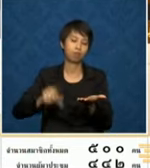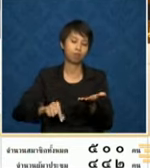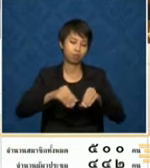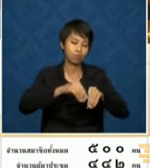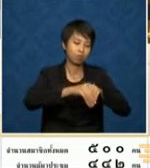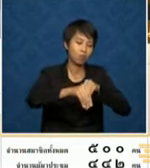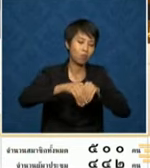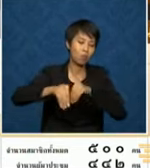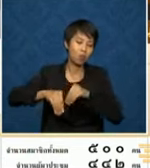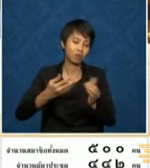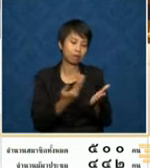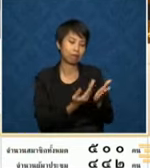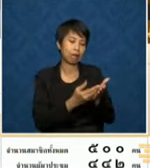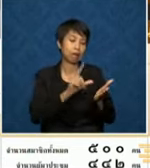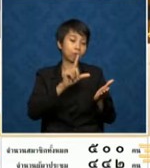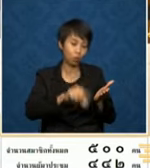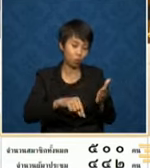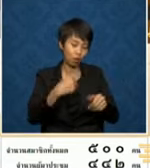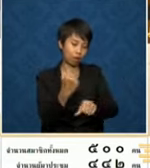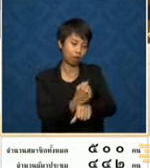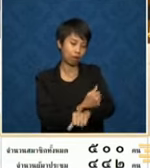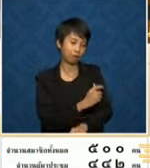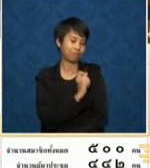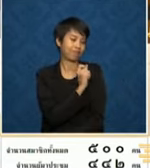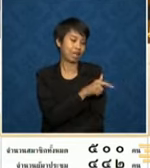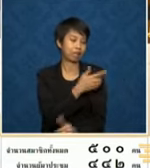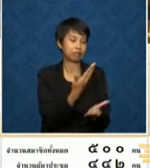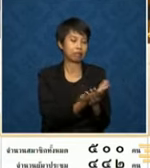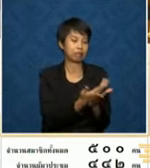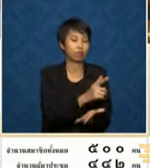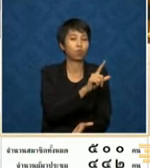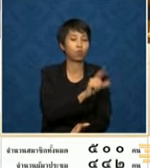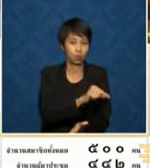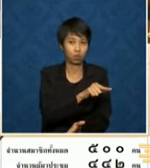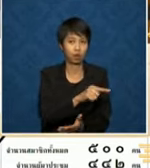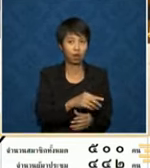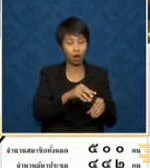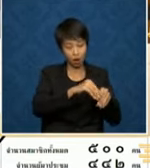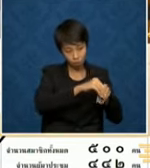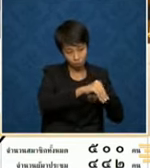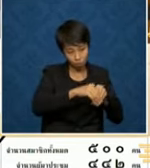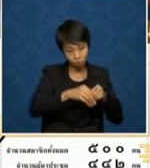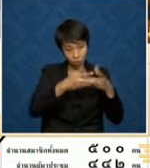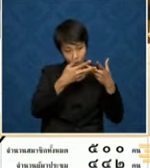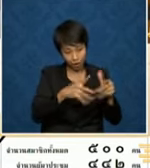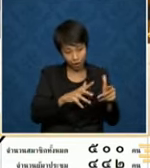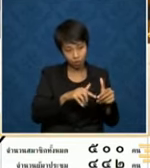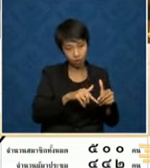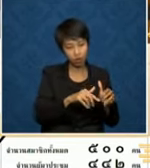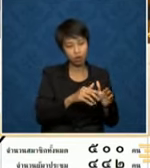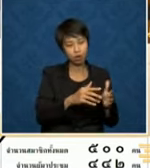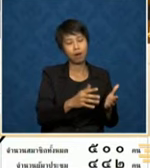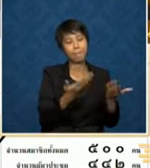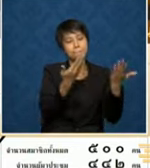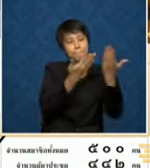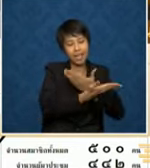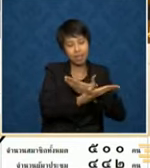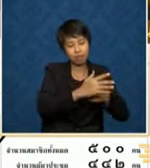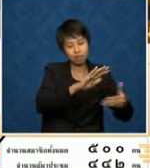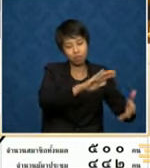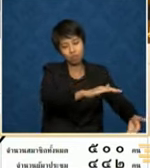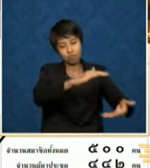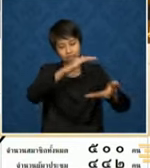านถูกไปปลูกประเทศเพื่อนบ้านแล้วก็แปลงเป็นยางทรานสิตเข้าประเทศ